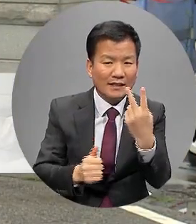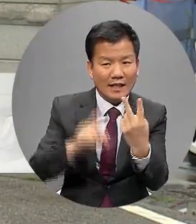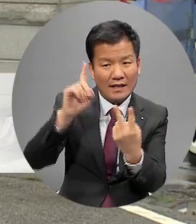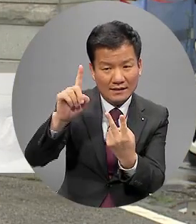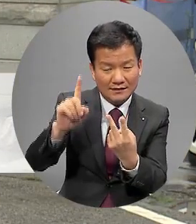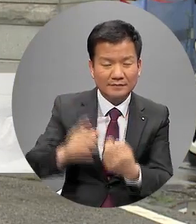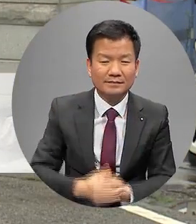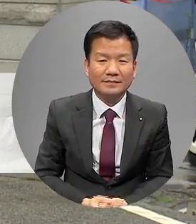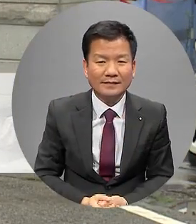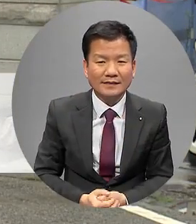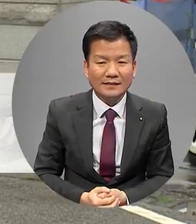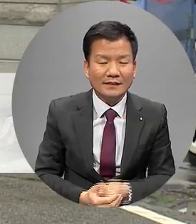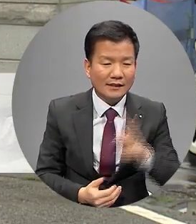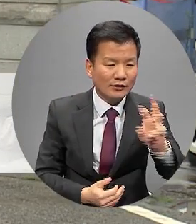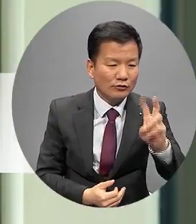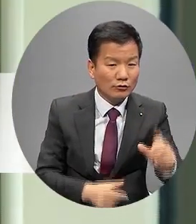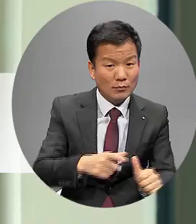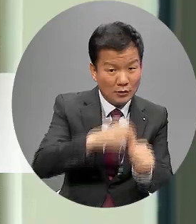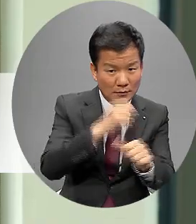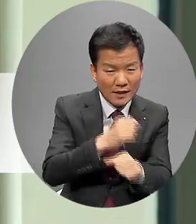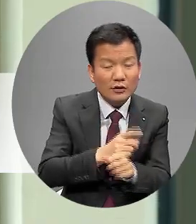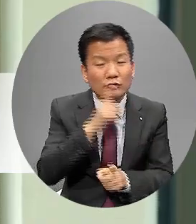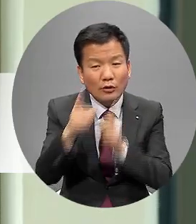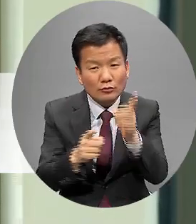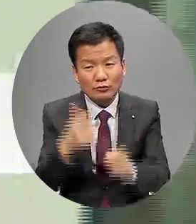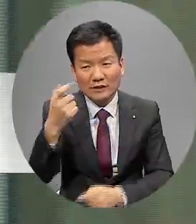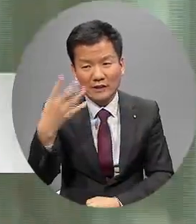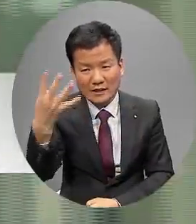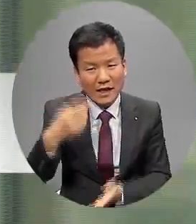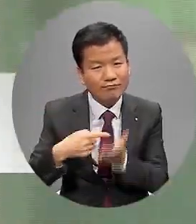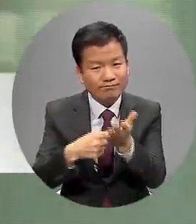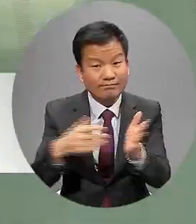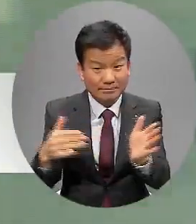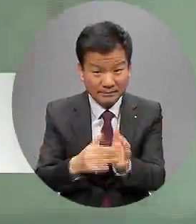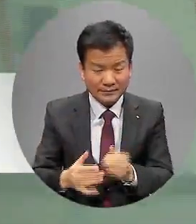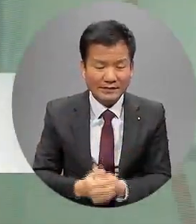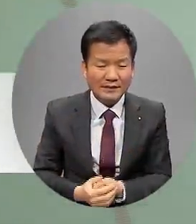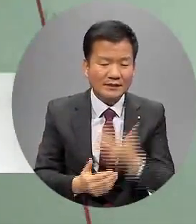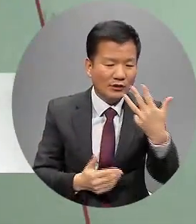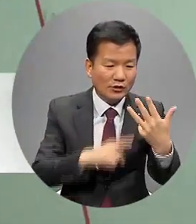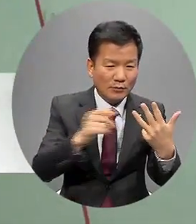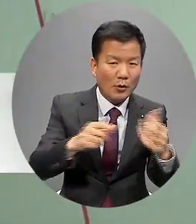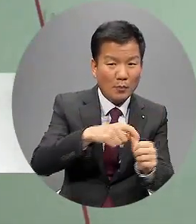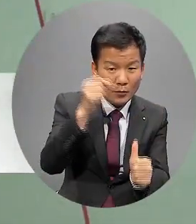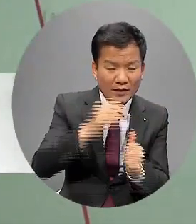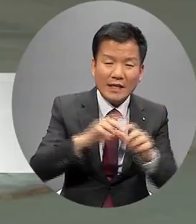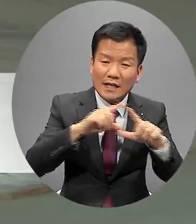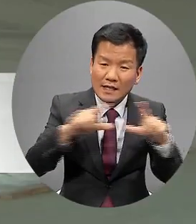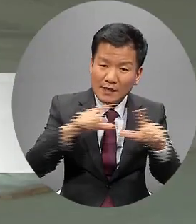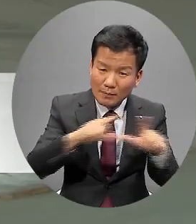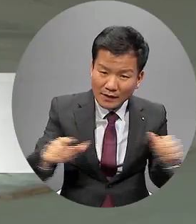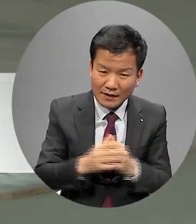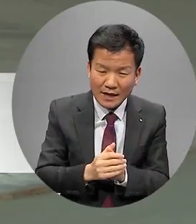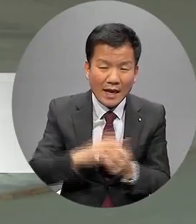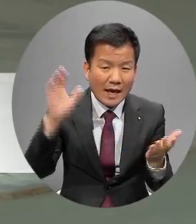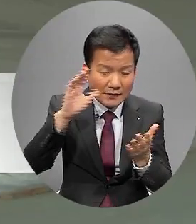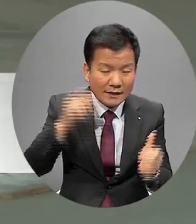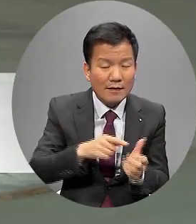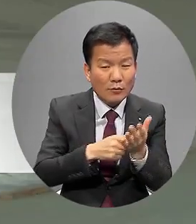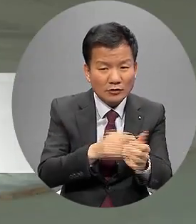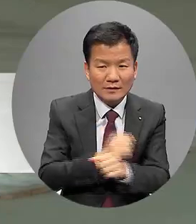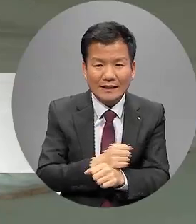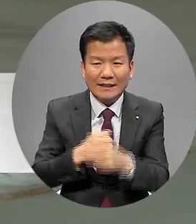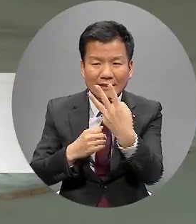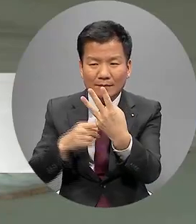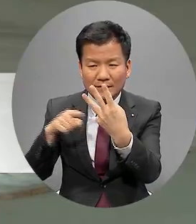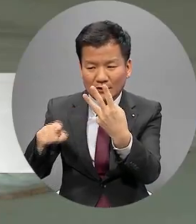기록했습니다 32명 모집에 예순 네명이 지원했으며 여덟 명을 뽑는 일반전형 여학생 모집의